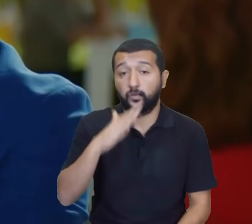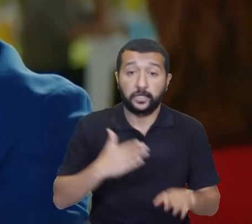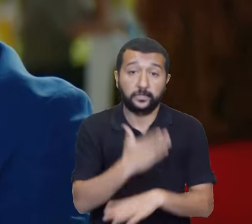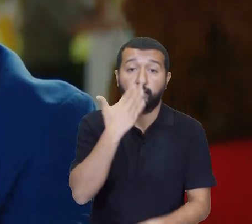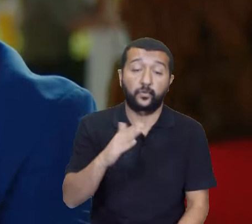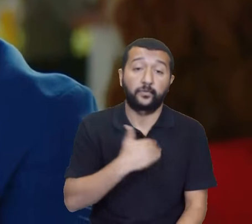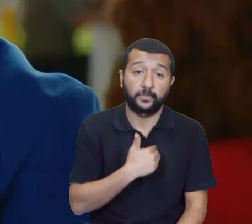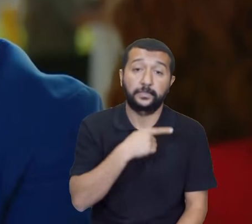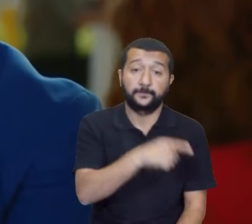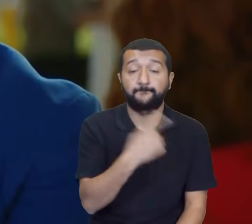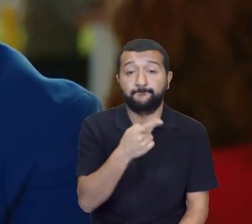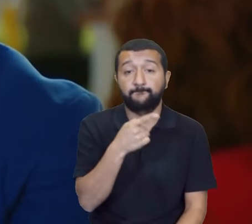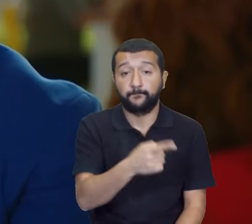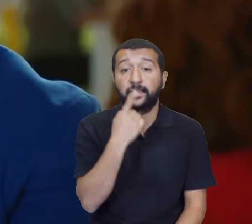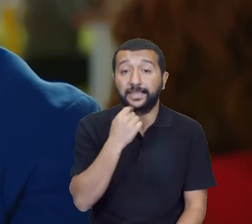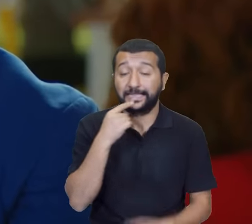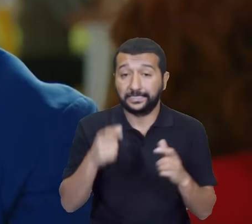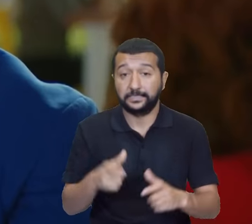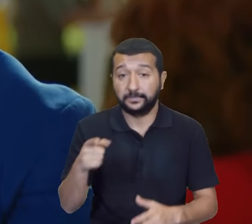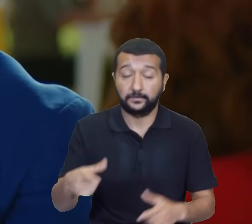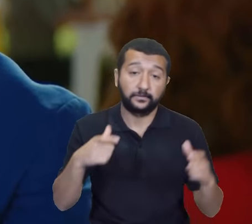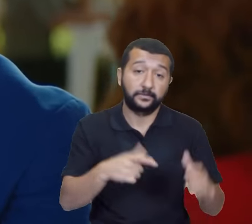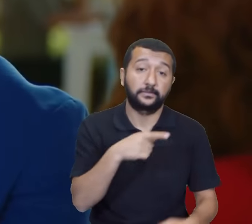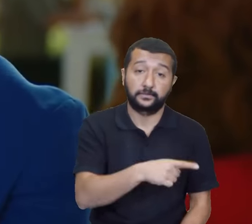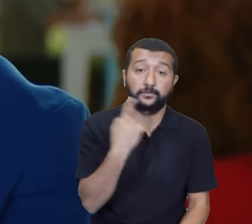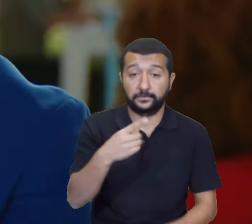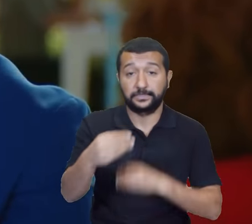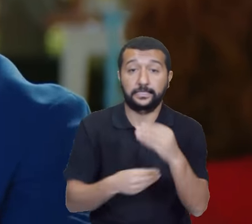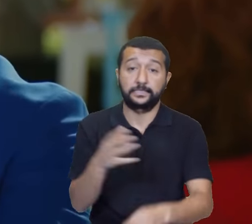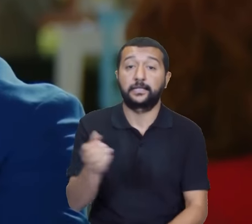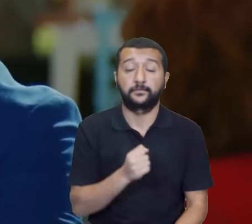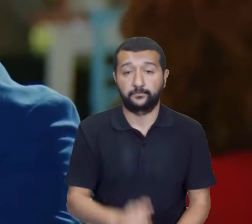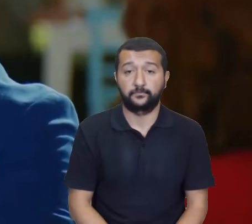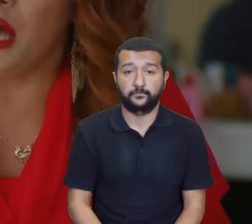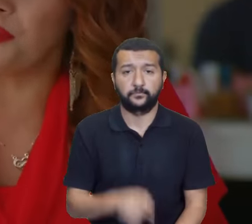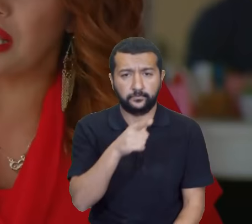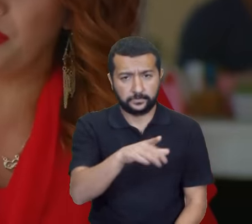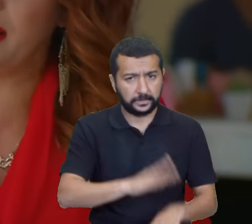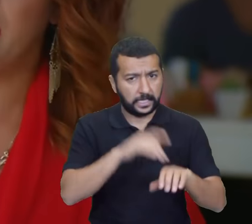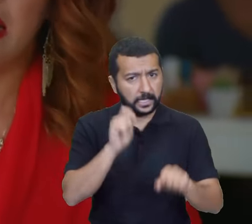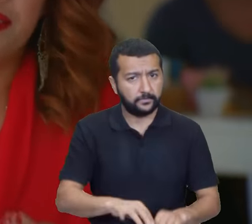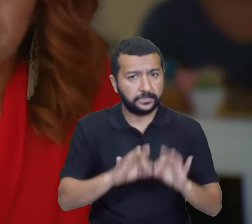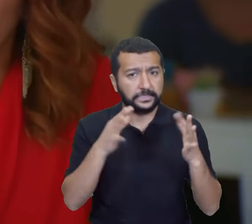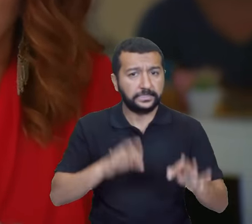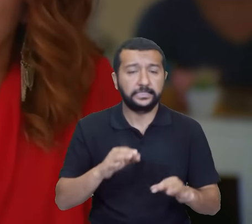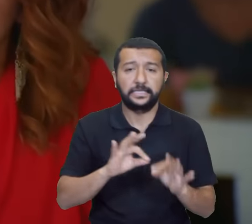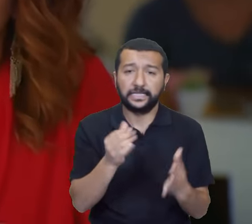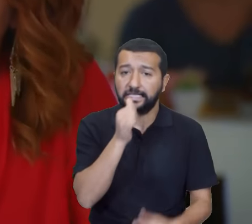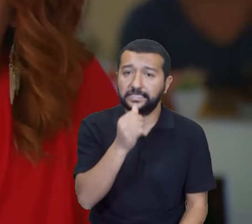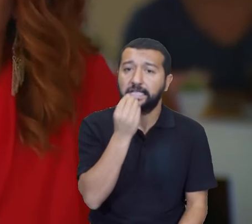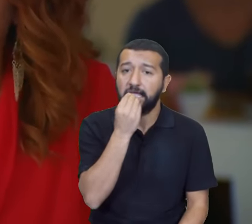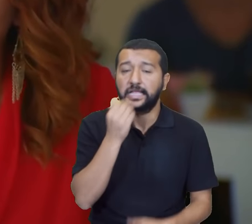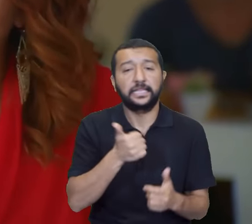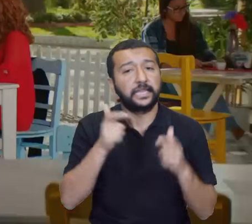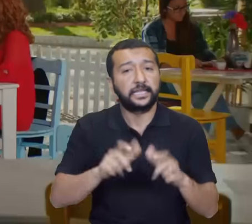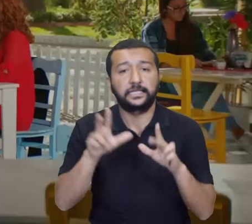Gerçekten yok. Ben şeyi bile, o tatlıyla, tepsiyi bile şeyle takasla aldım ya. Ya ne yapacağız peki? Ne içeceğiz, ne yiyeceğiz,